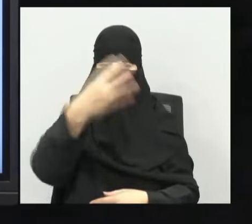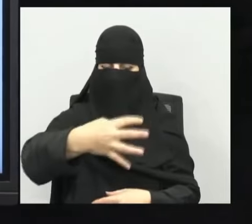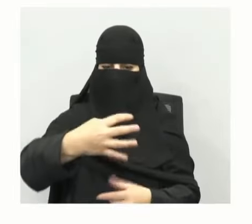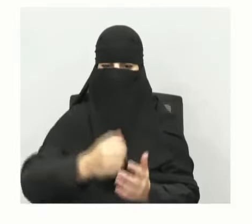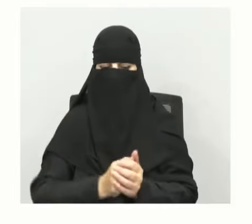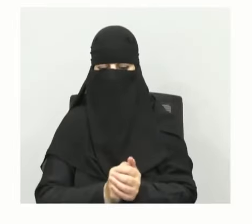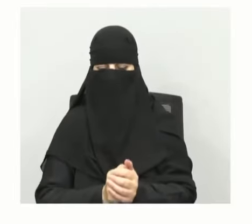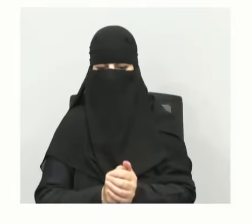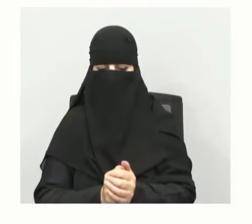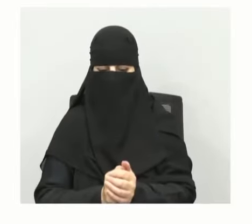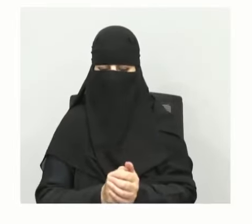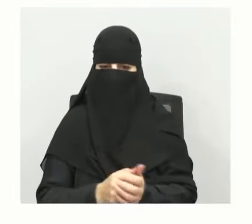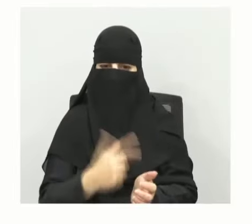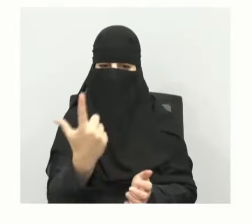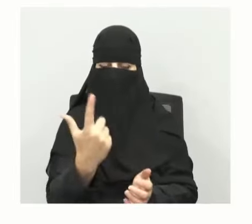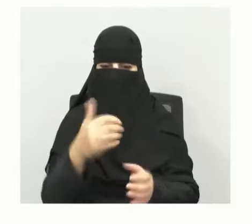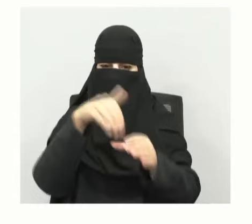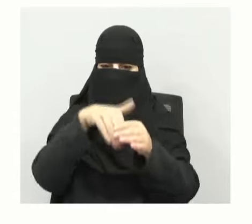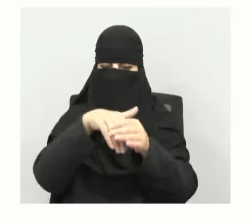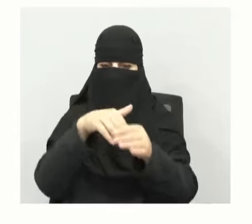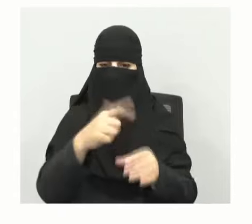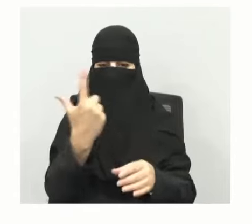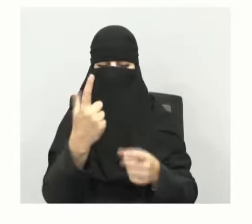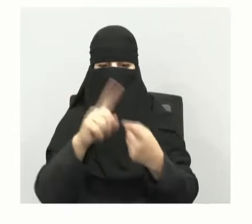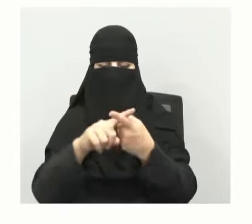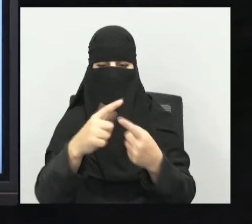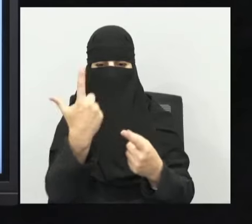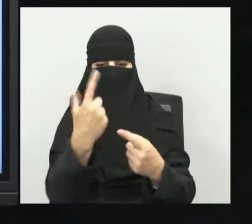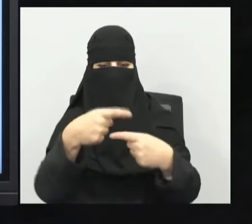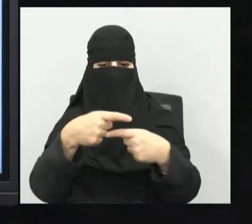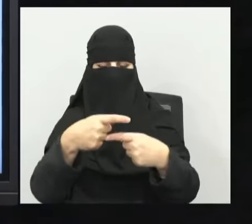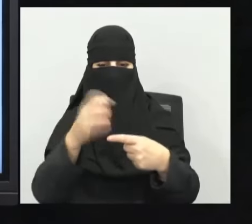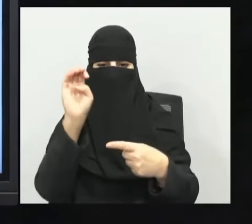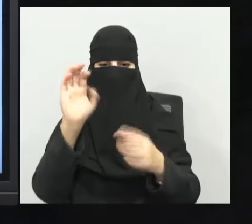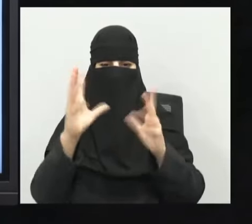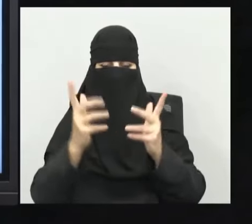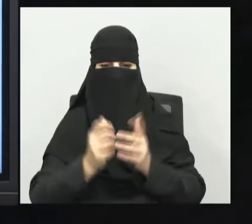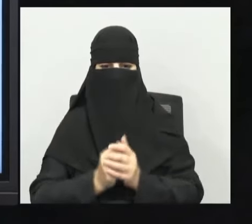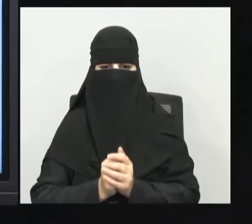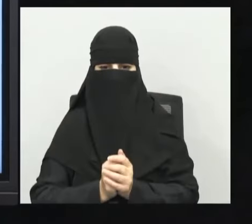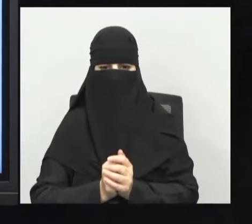طيب يا مبدعين سبعه في المدخلات سبعه ضرب سبعه كم يكون الناتج